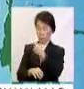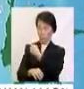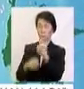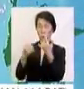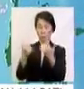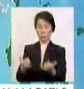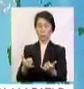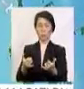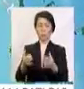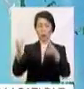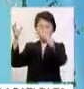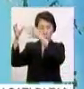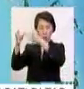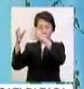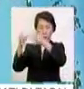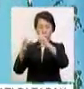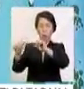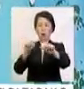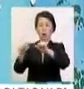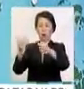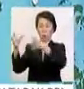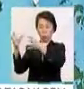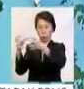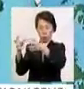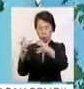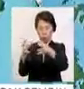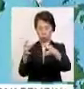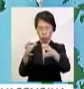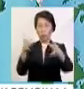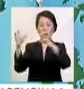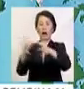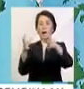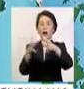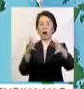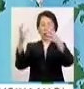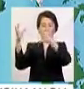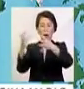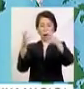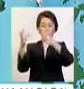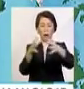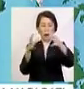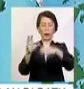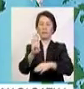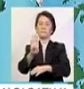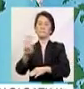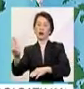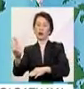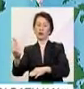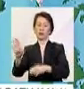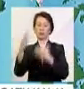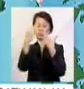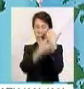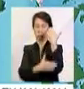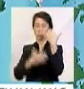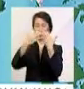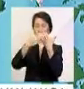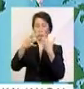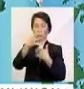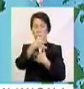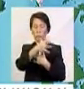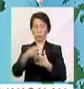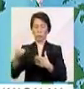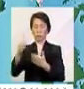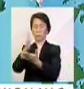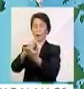ini kelompok awan aktif dicerap lebih tertumpu di sekitar bahagian pantai barat semenanjung Malaysia serta di